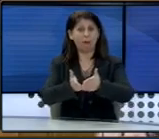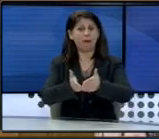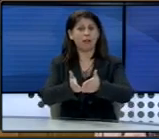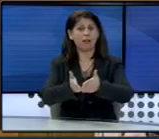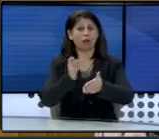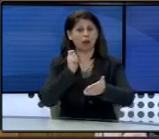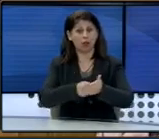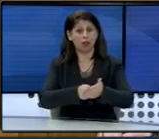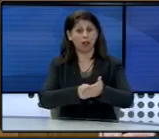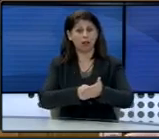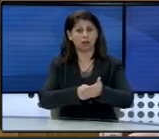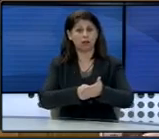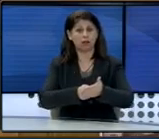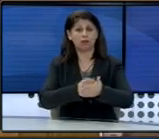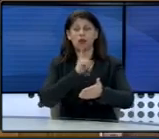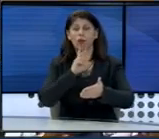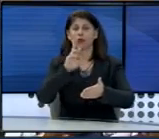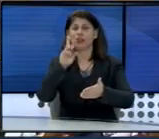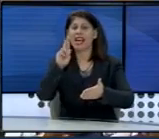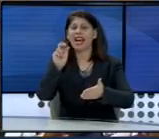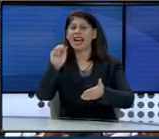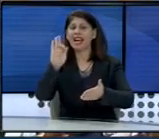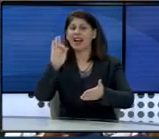δεν υπάρχει και σε σχέση με τα Ραφάλ.